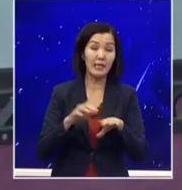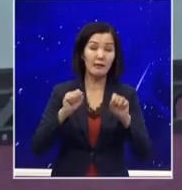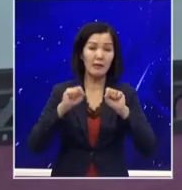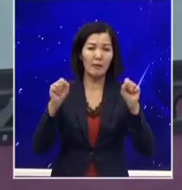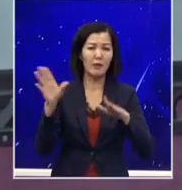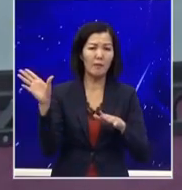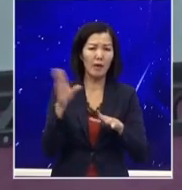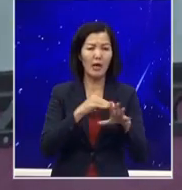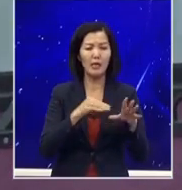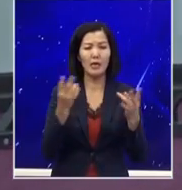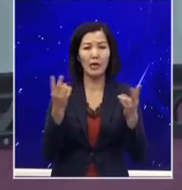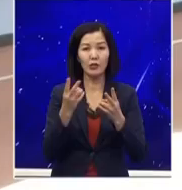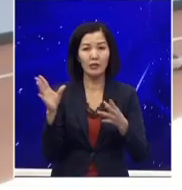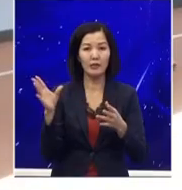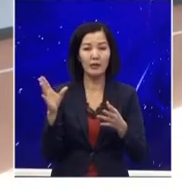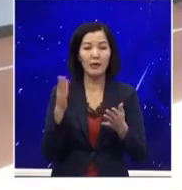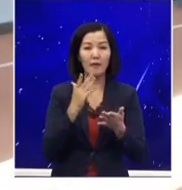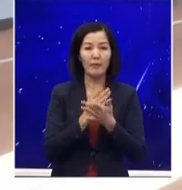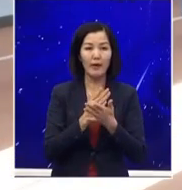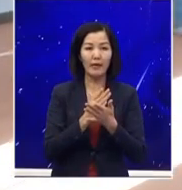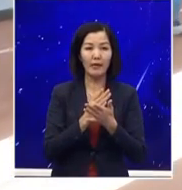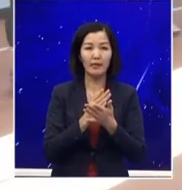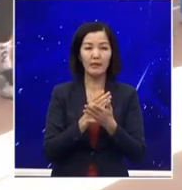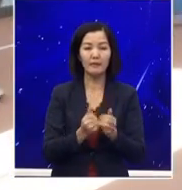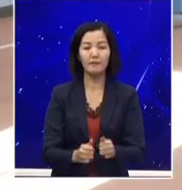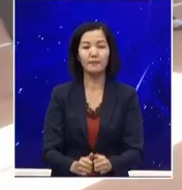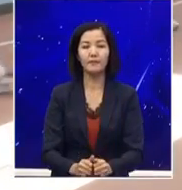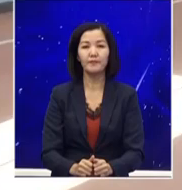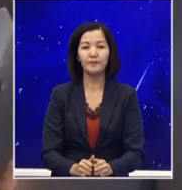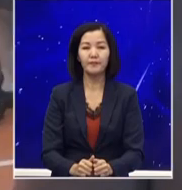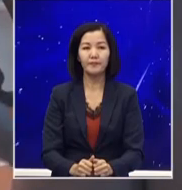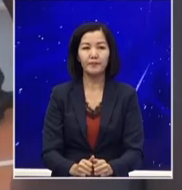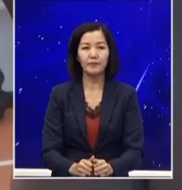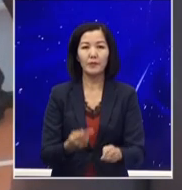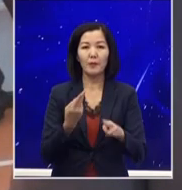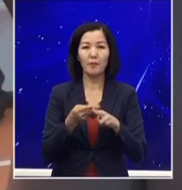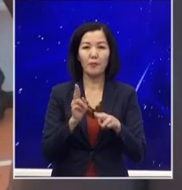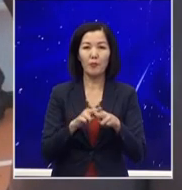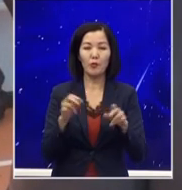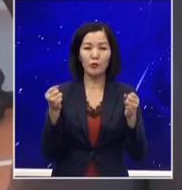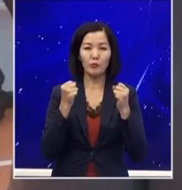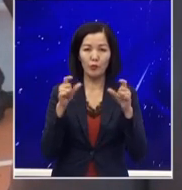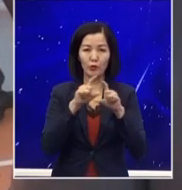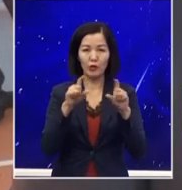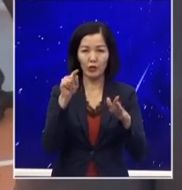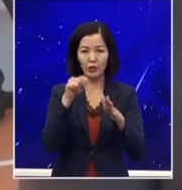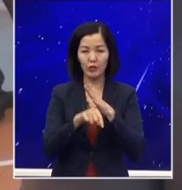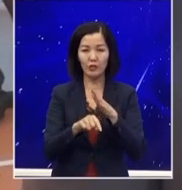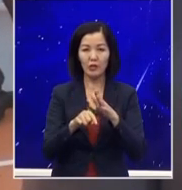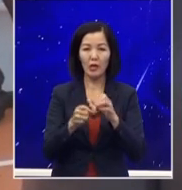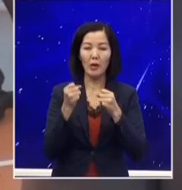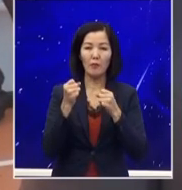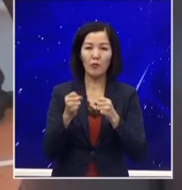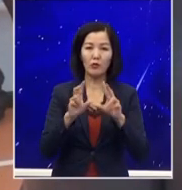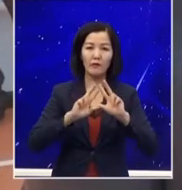дейсіз бе, спорттың қай түрімен айналысам деген жасқа бар жағдай жасалған. Бұл жерде жаңа бокс, волейбол,